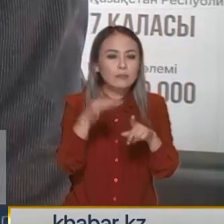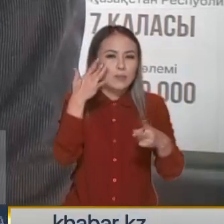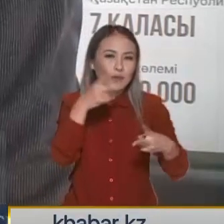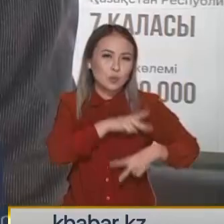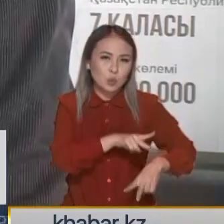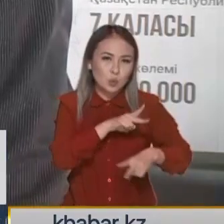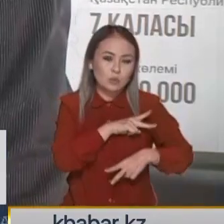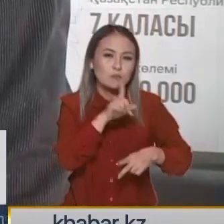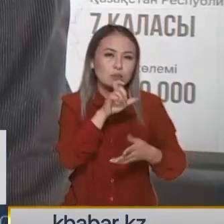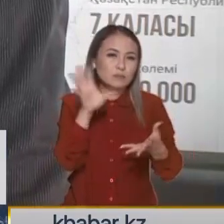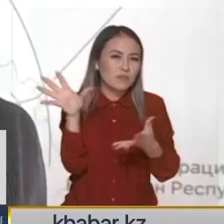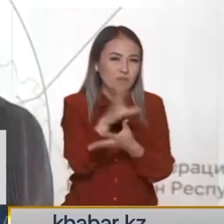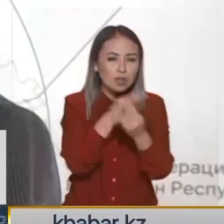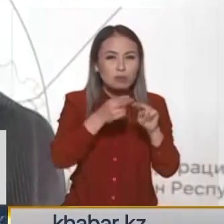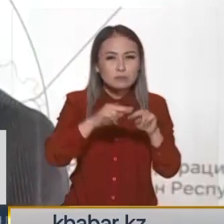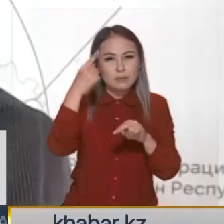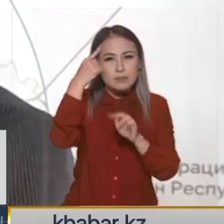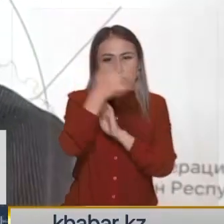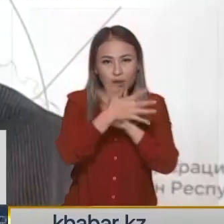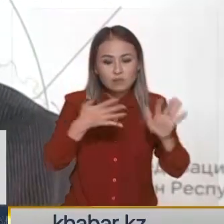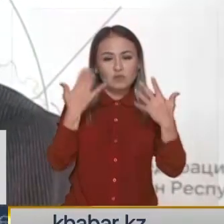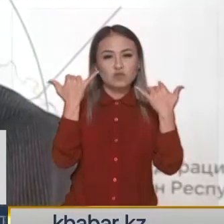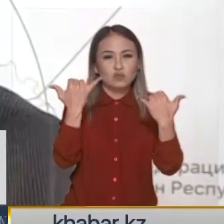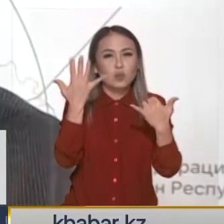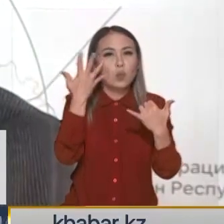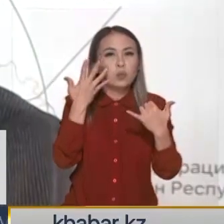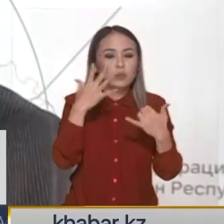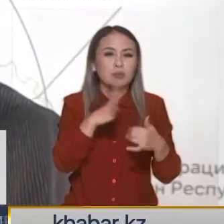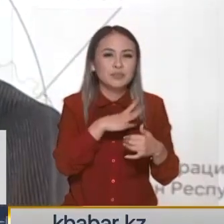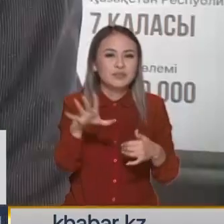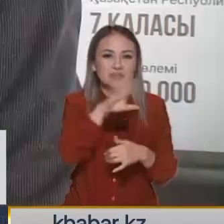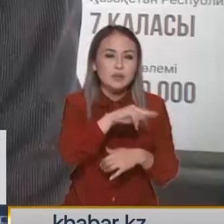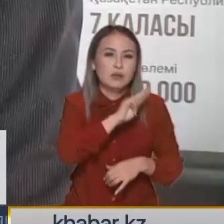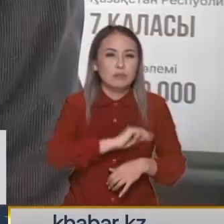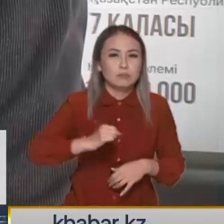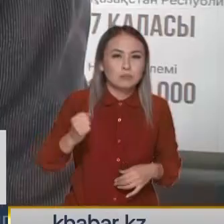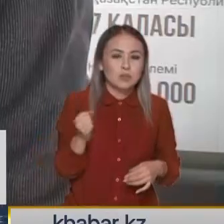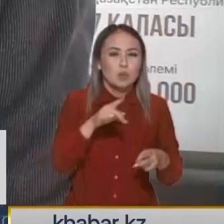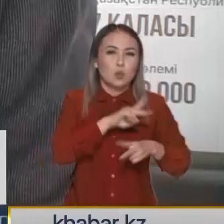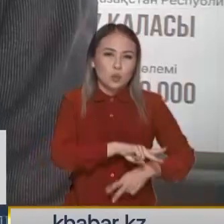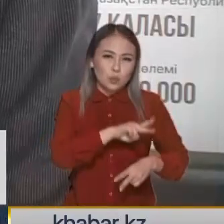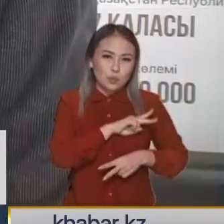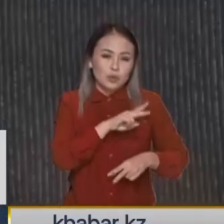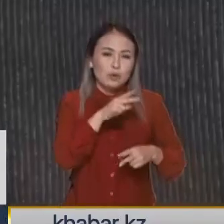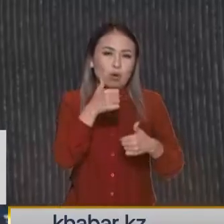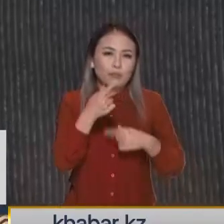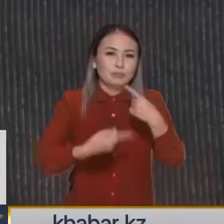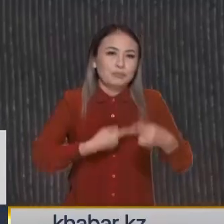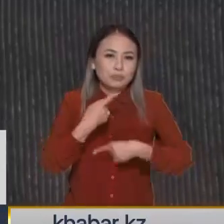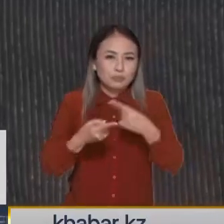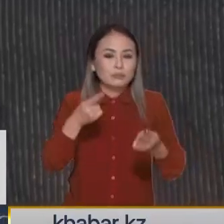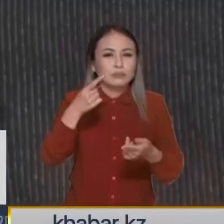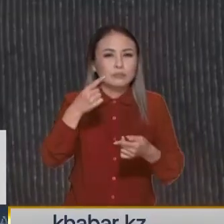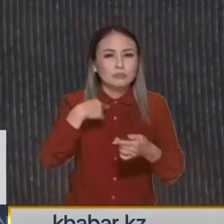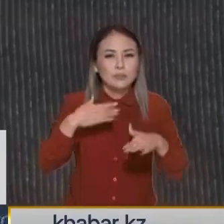етіп жатқандығы барлығымызға мәлім. Мен бүгінгі осы ұстаздар мерекесінде барлық әріптестерімізге еңбек жолындағы жақсы нәтижелерге қол